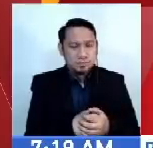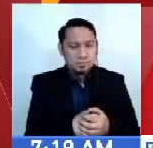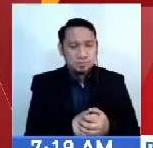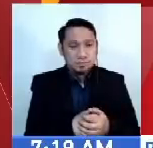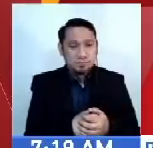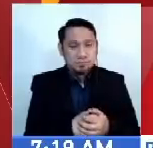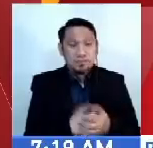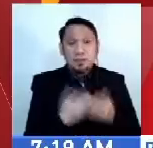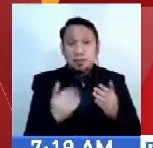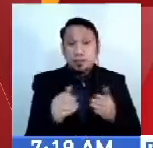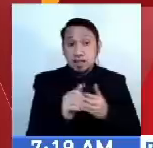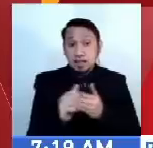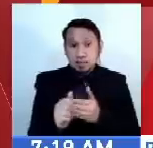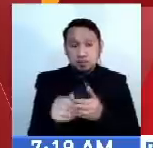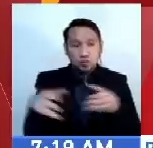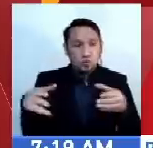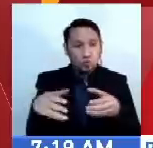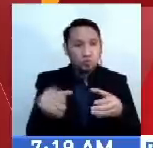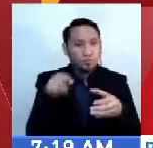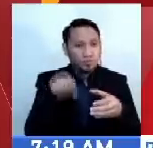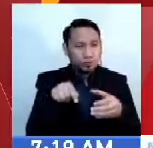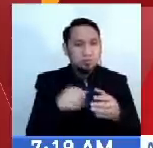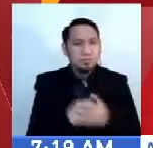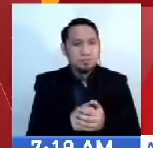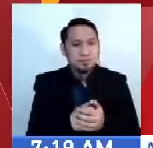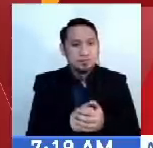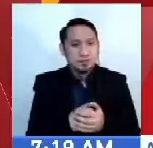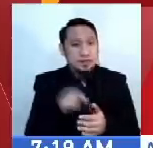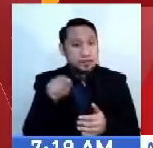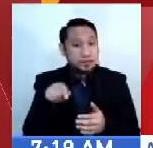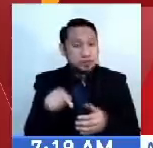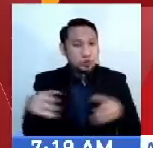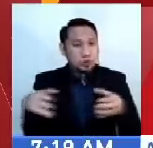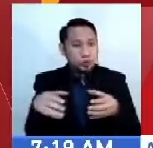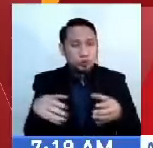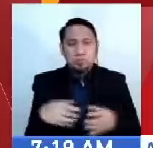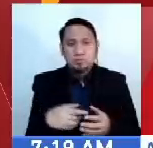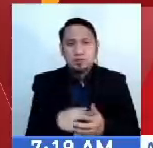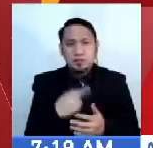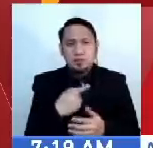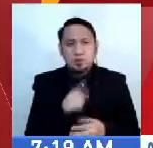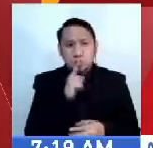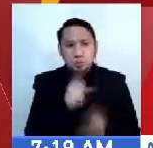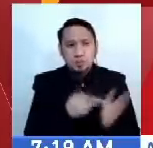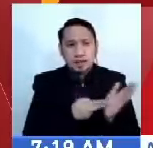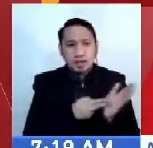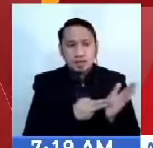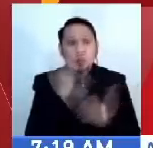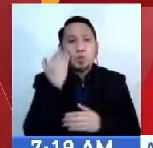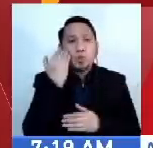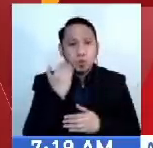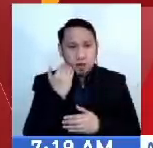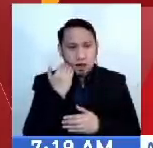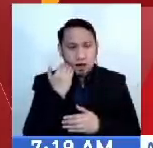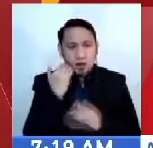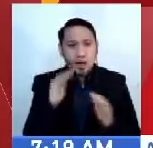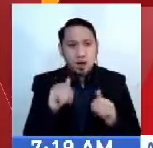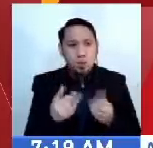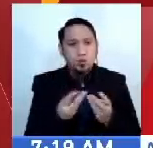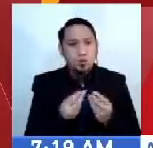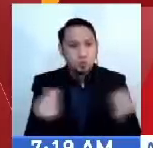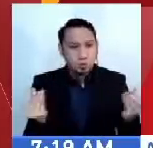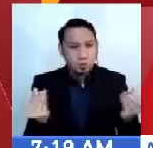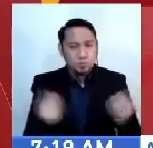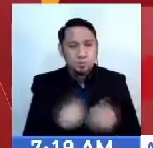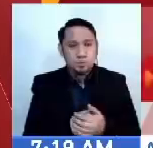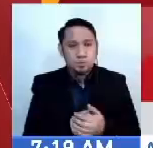agency para rito, aminado ang Climate Change Commission na kulang pa ang ating ginagawa para solusyonan ng krisis na ito.